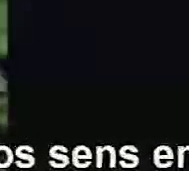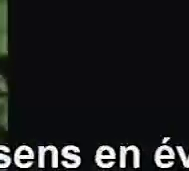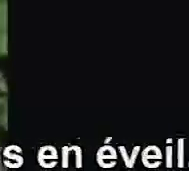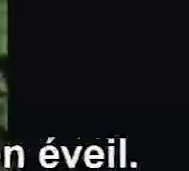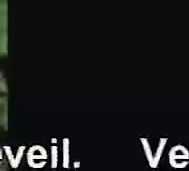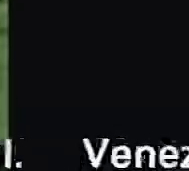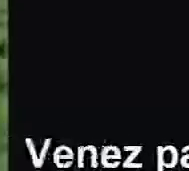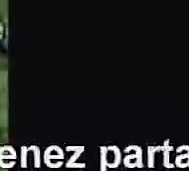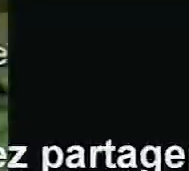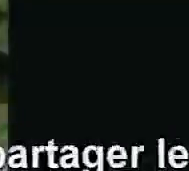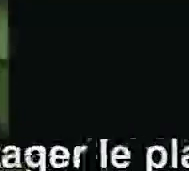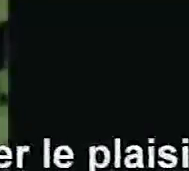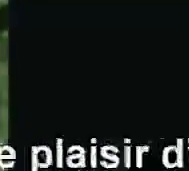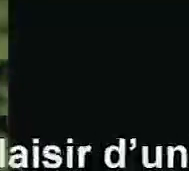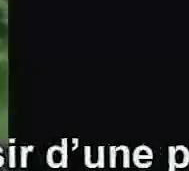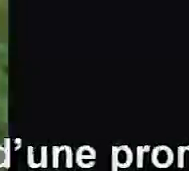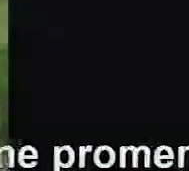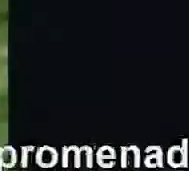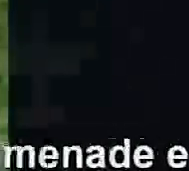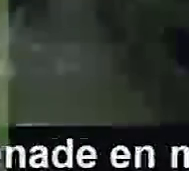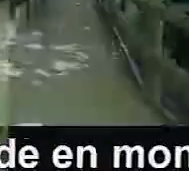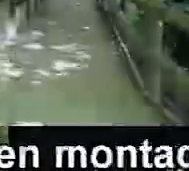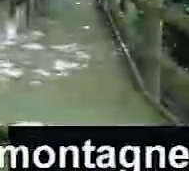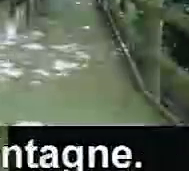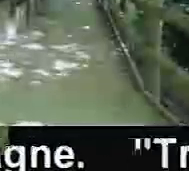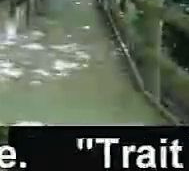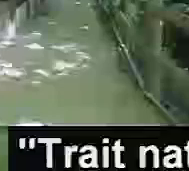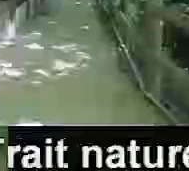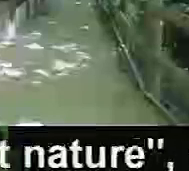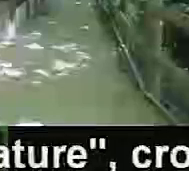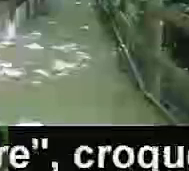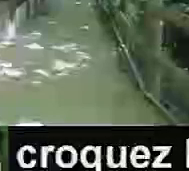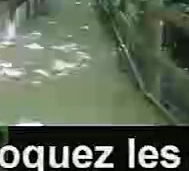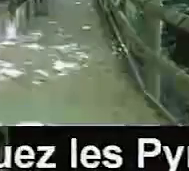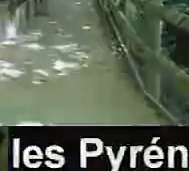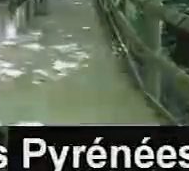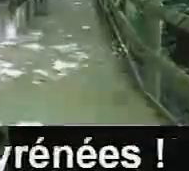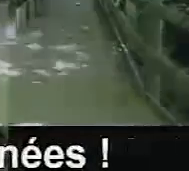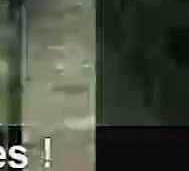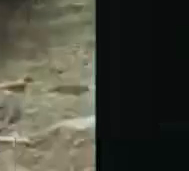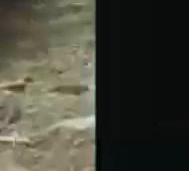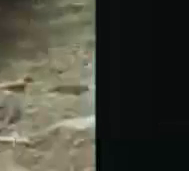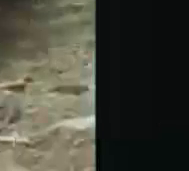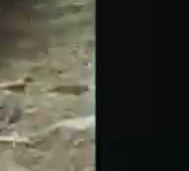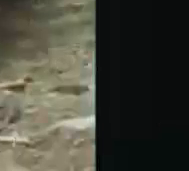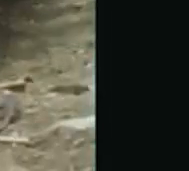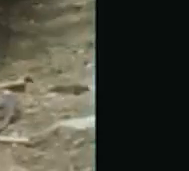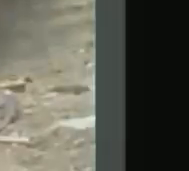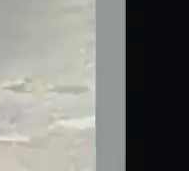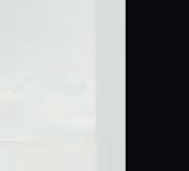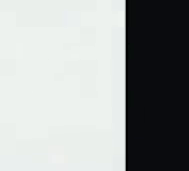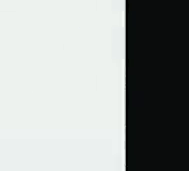les richesses du patrimoine pyrénéen et mettez vos sens en éveil. Venez partager le plaisir d'une promenade en montagne.